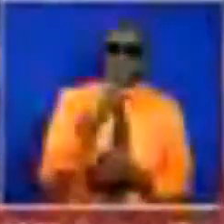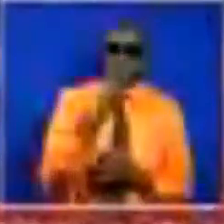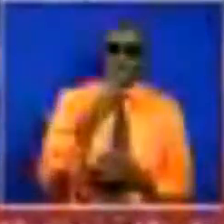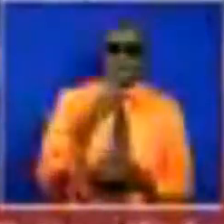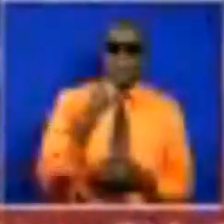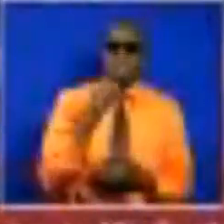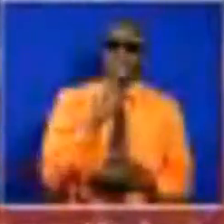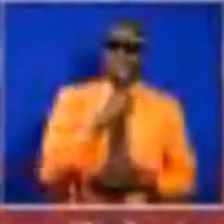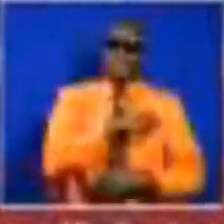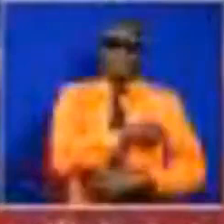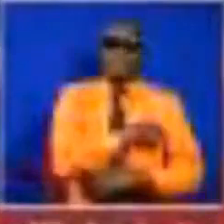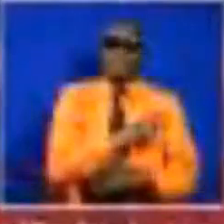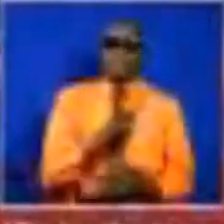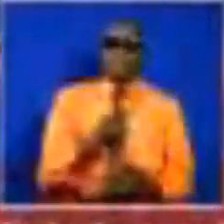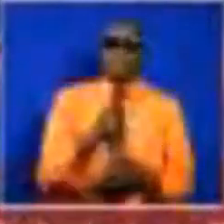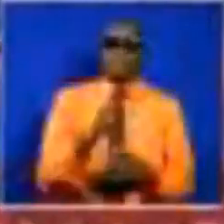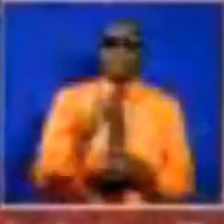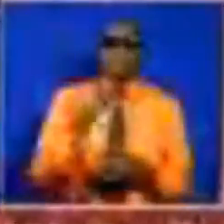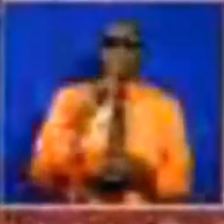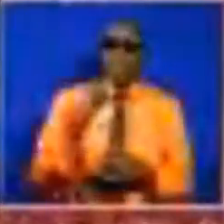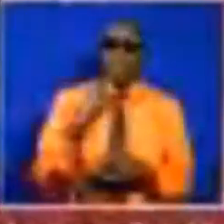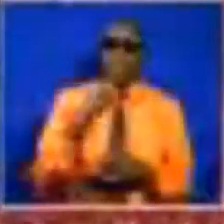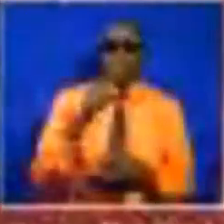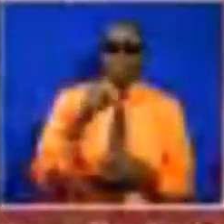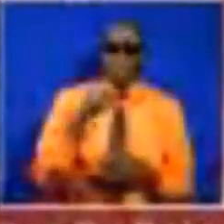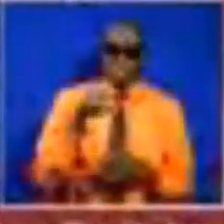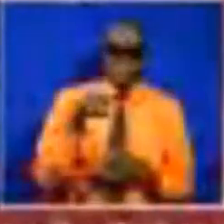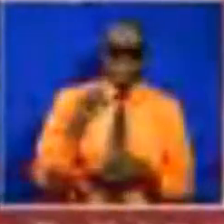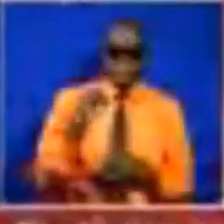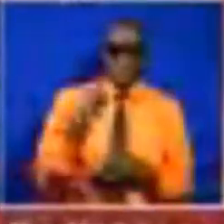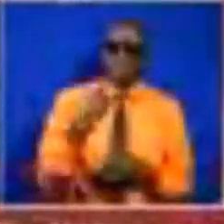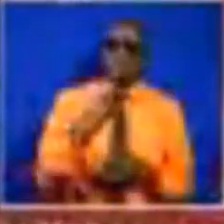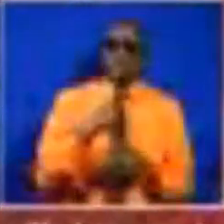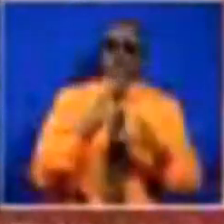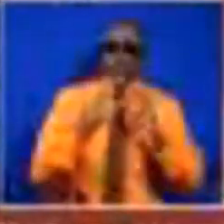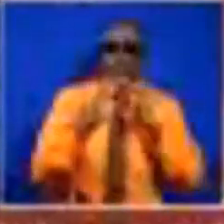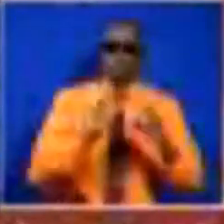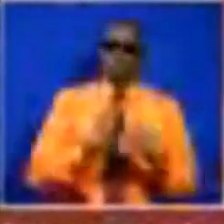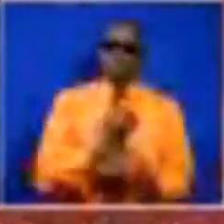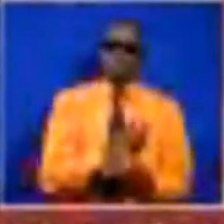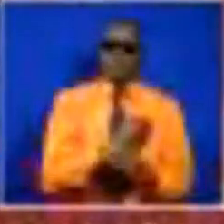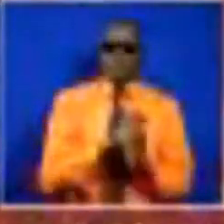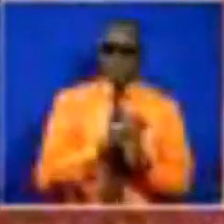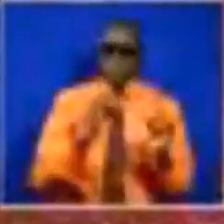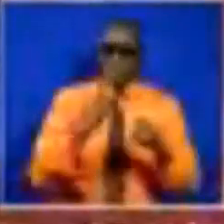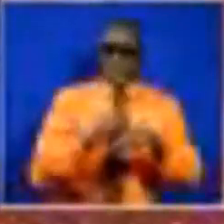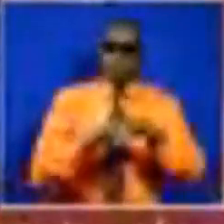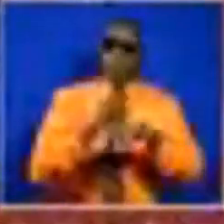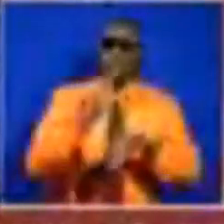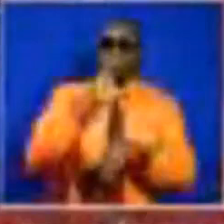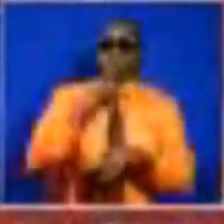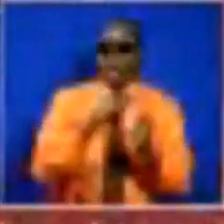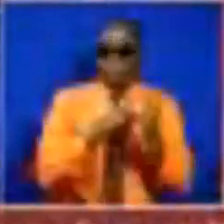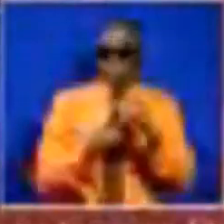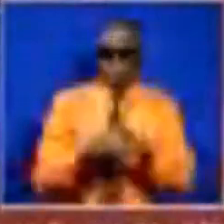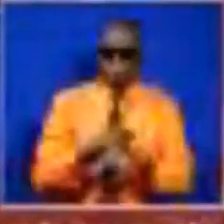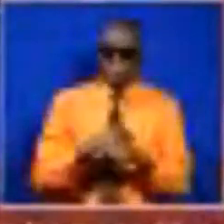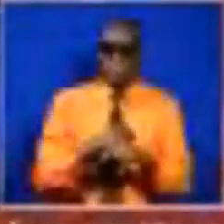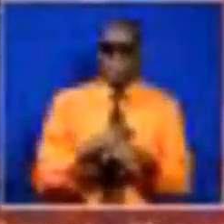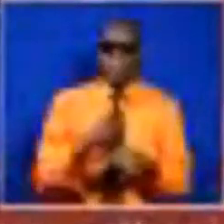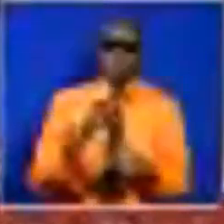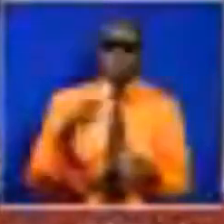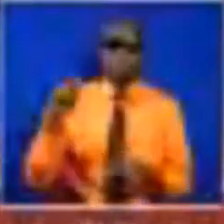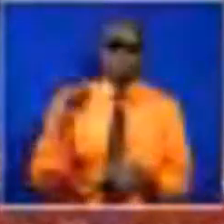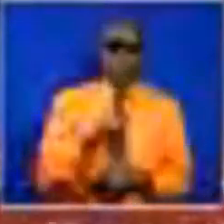pathologist Johansen Oduor did not communicate to the committee why he failed to appear as was required, a move that has seen the committee fine him